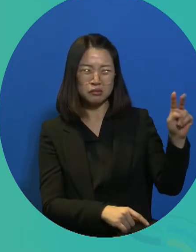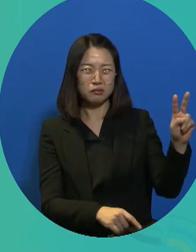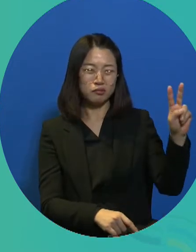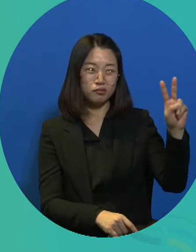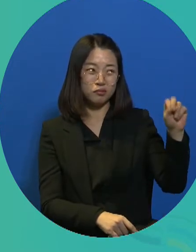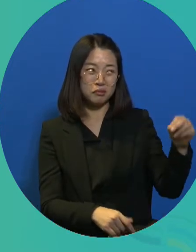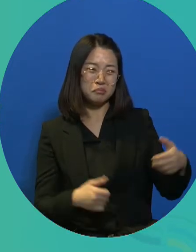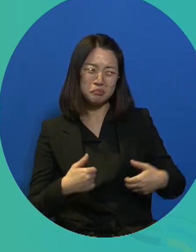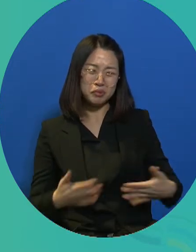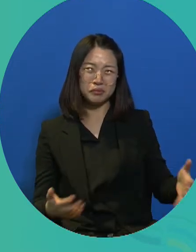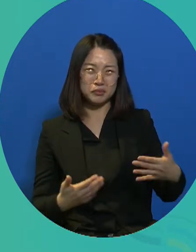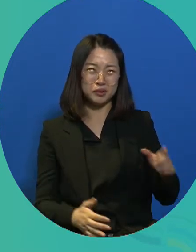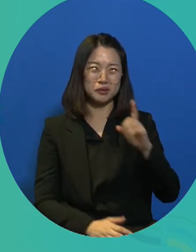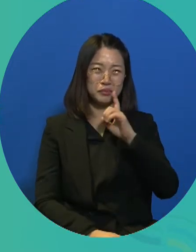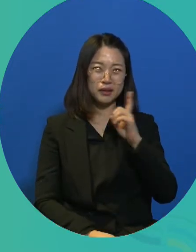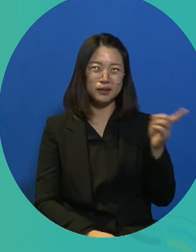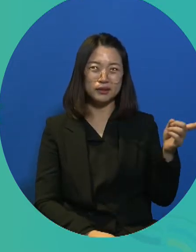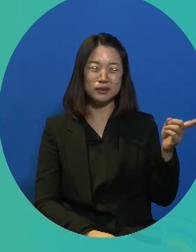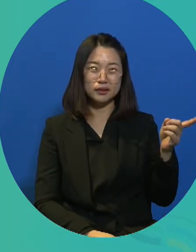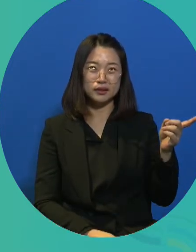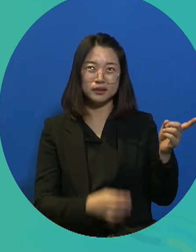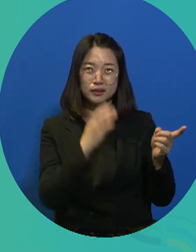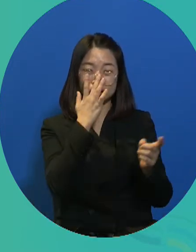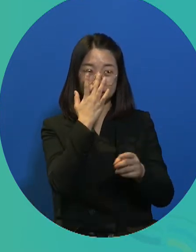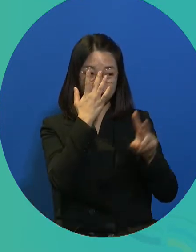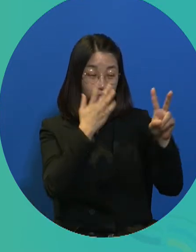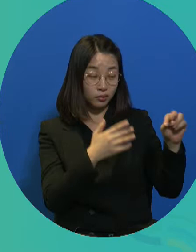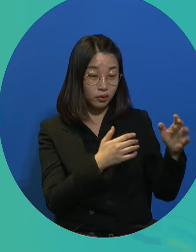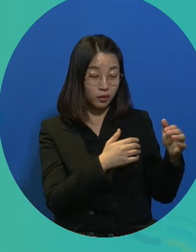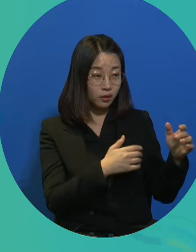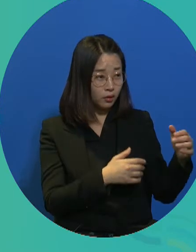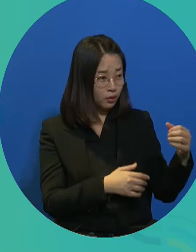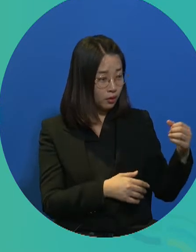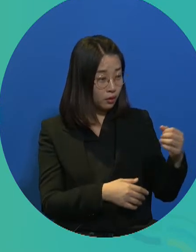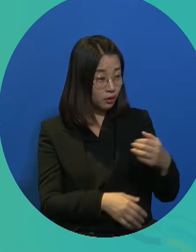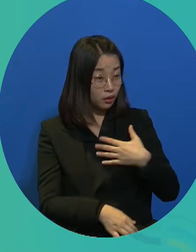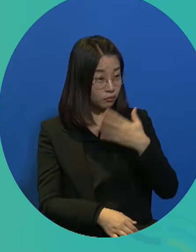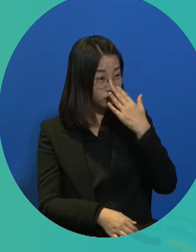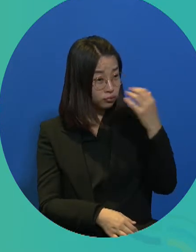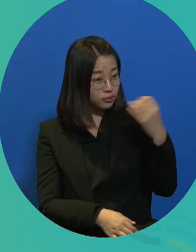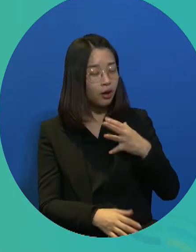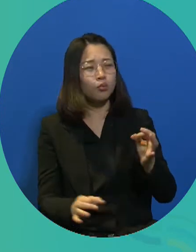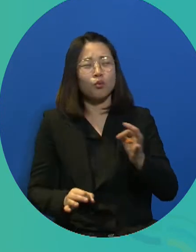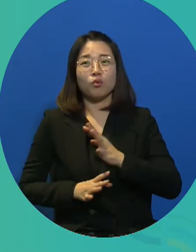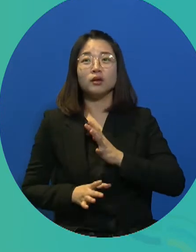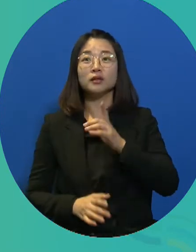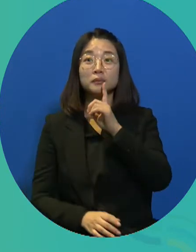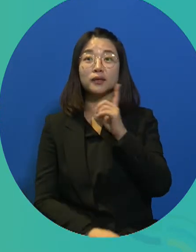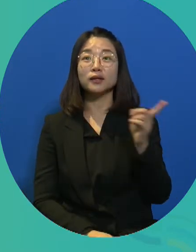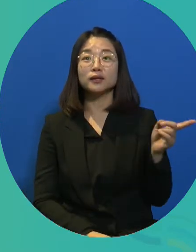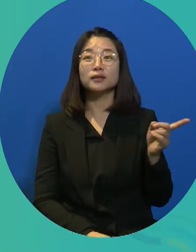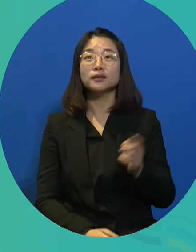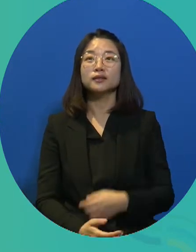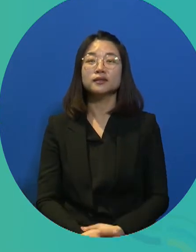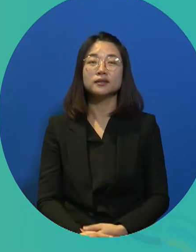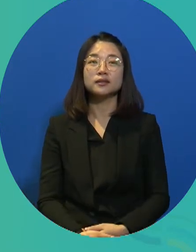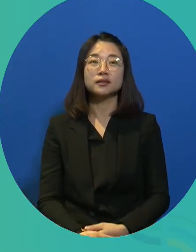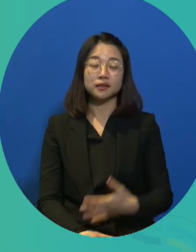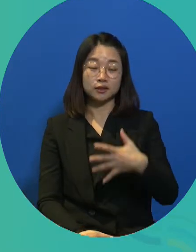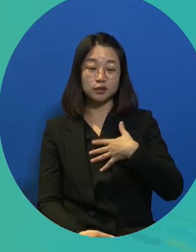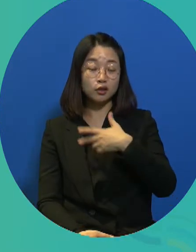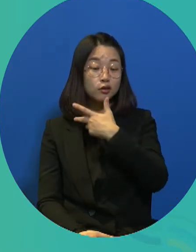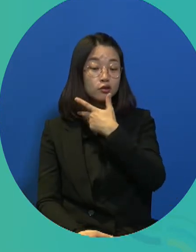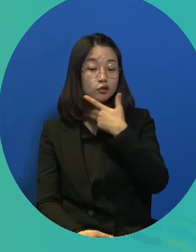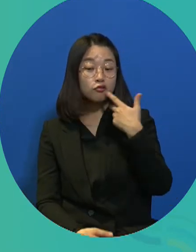이것 때문에 UN의 인사분들이 상당히 놀라기도 했었는데요. 그리고 우리 영국에서도